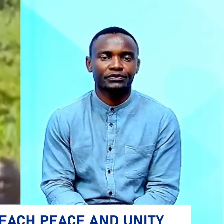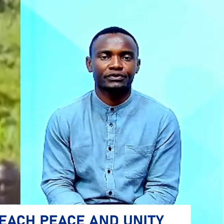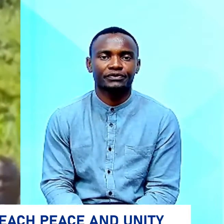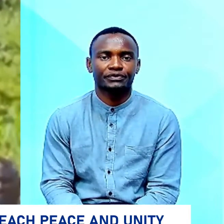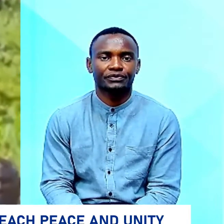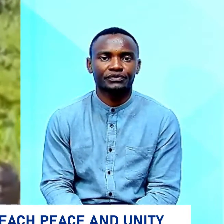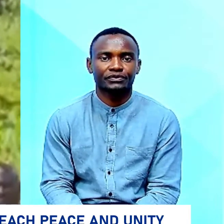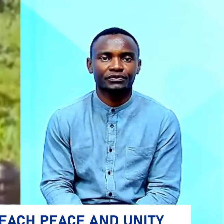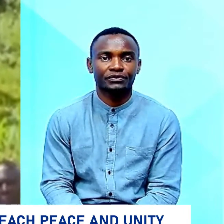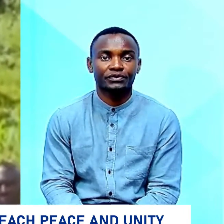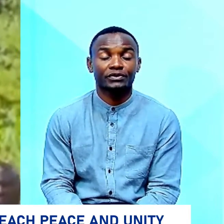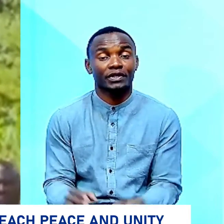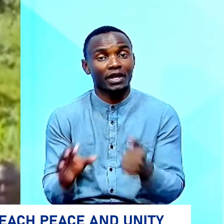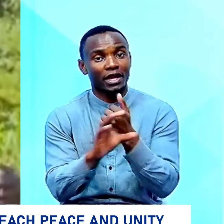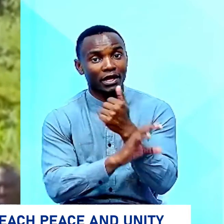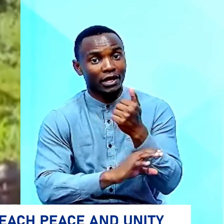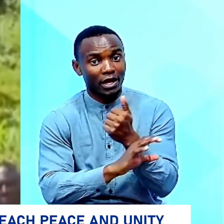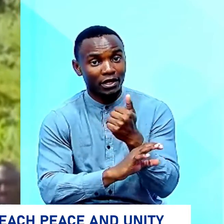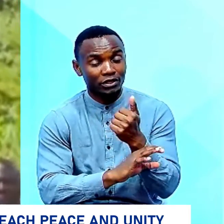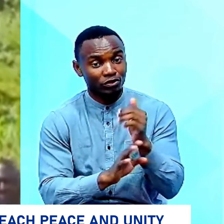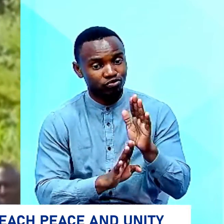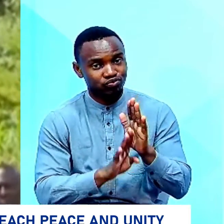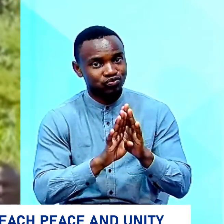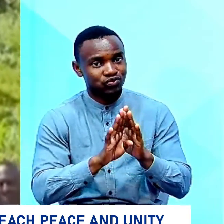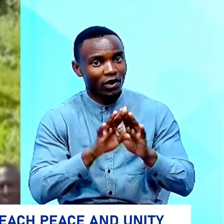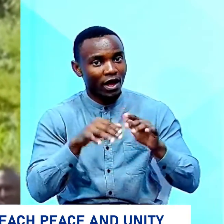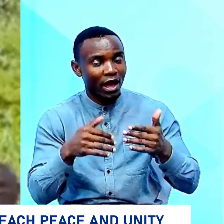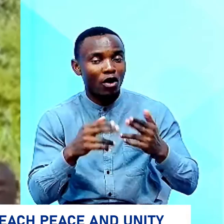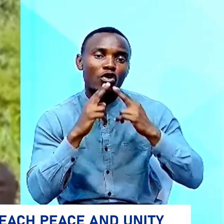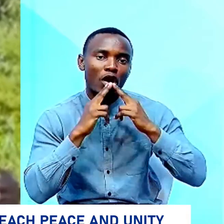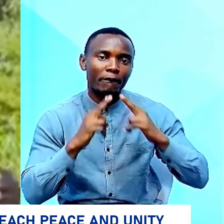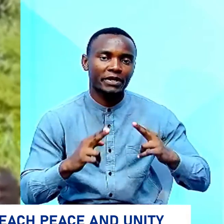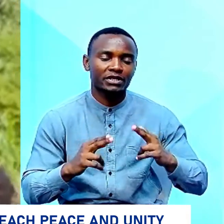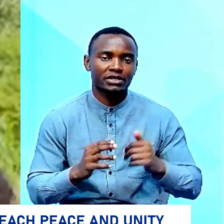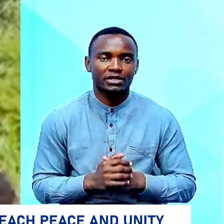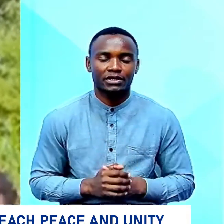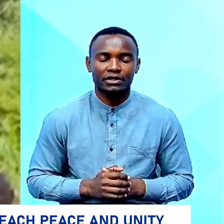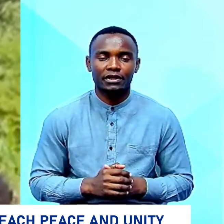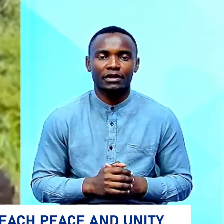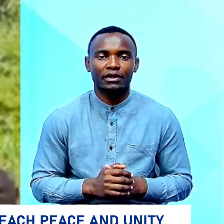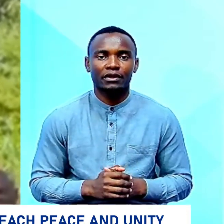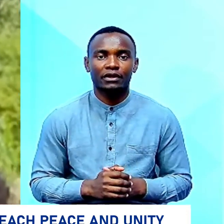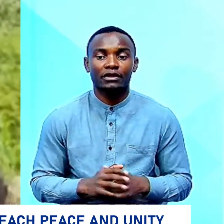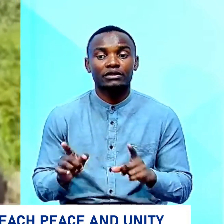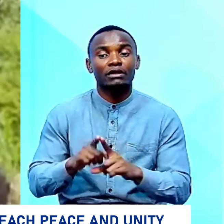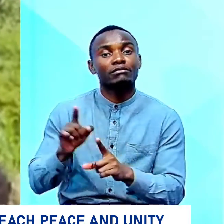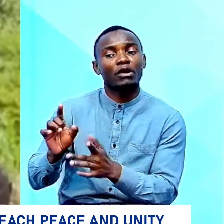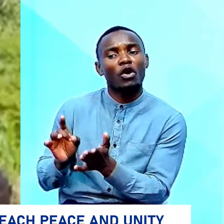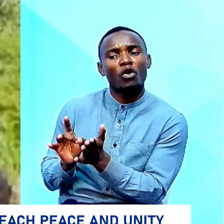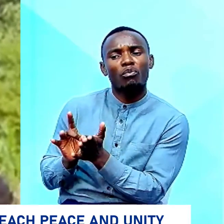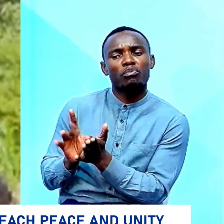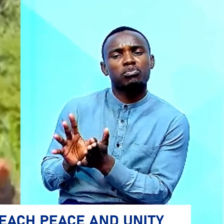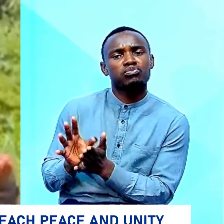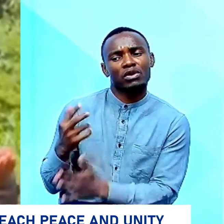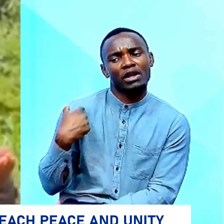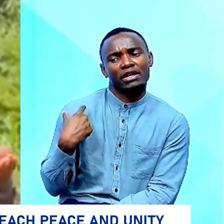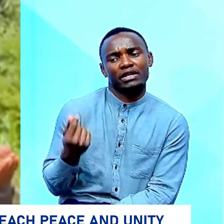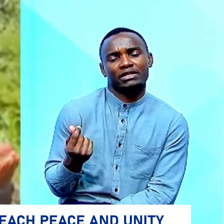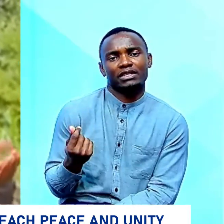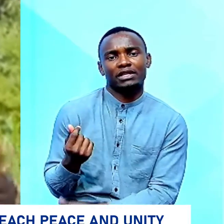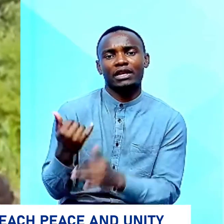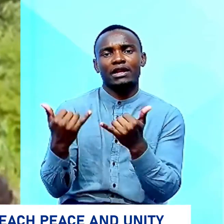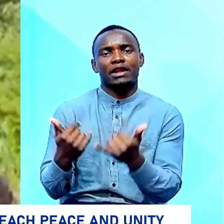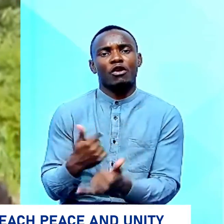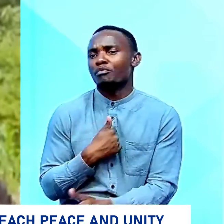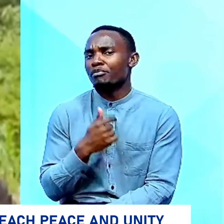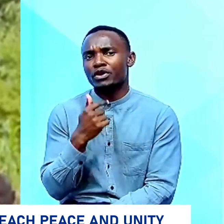Taifa inajengwa na amani, inajengwa na viongozi. Wale walifukuzwa juzi kwa serikali. Sasa mimi nashangaa ni nini?